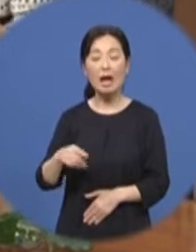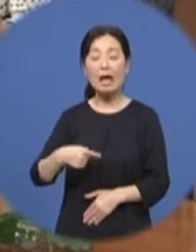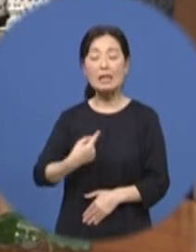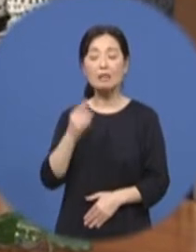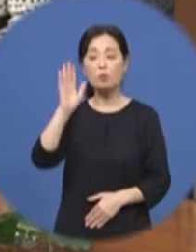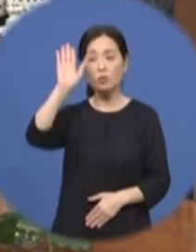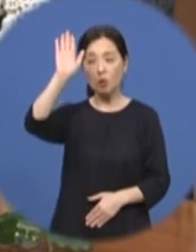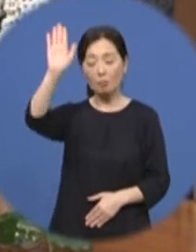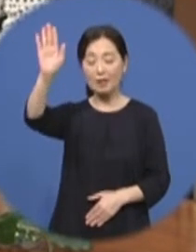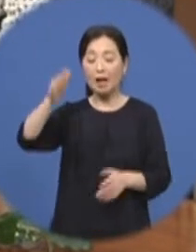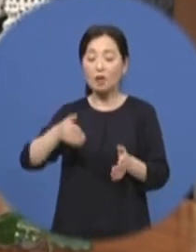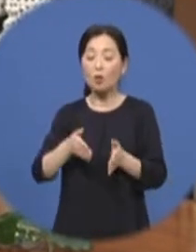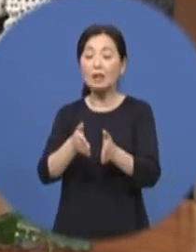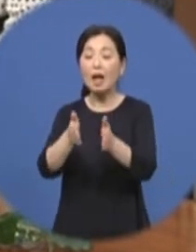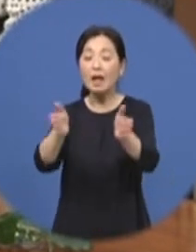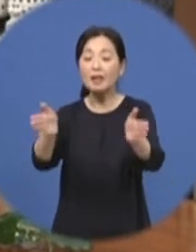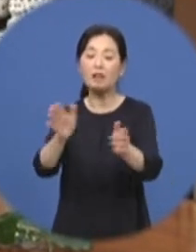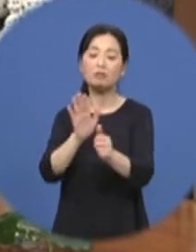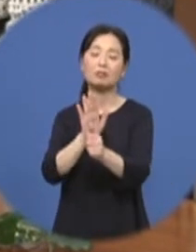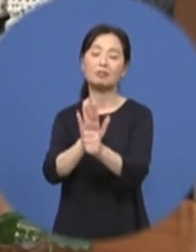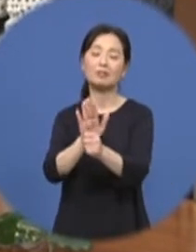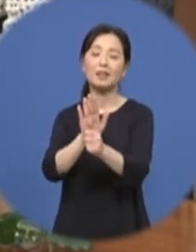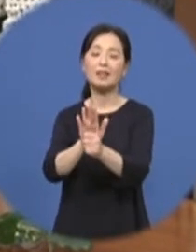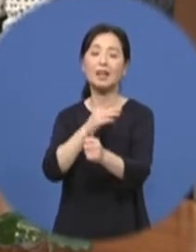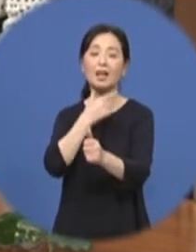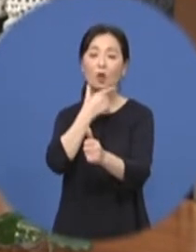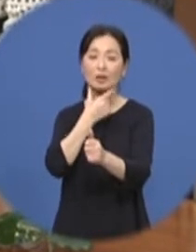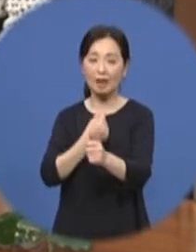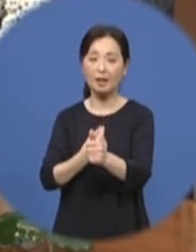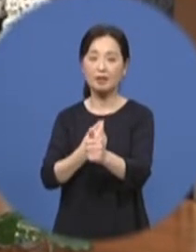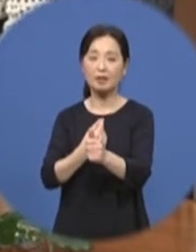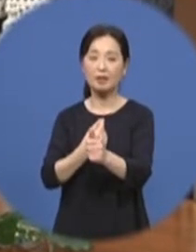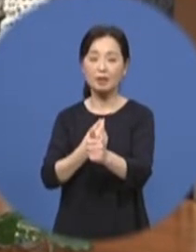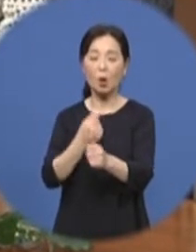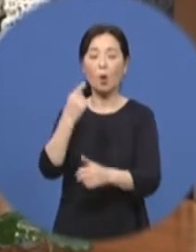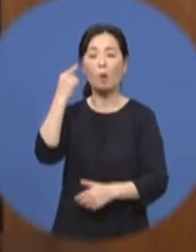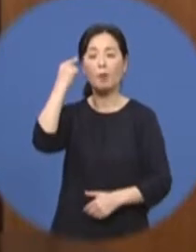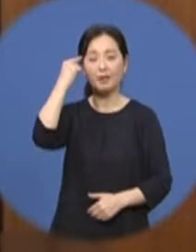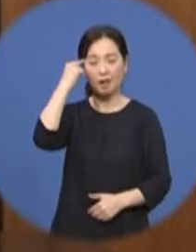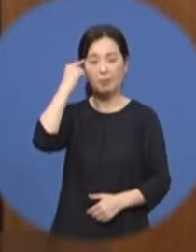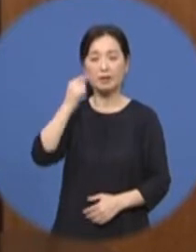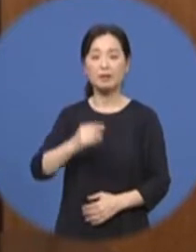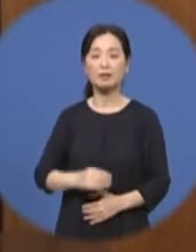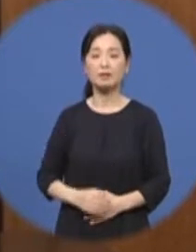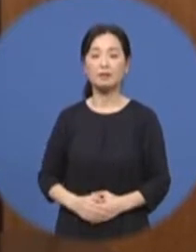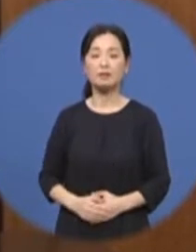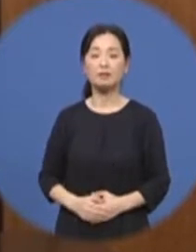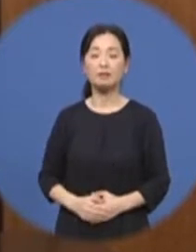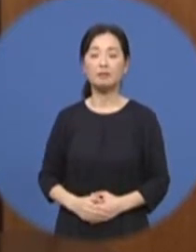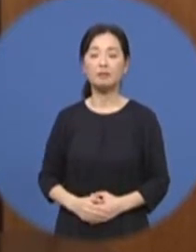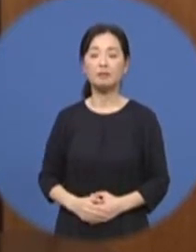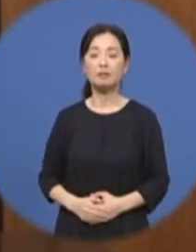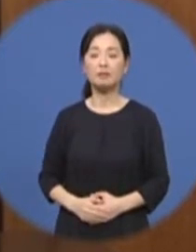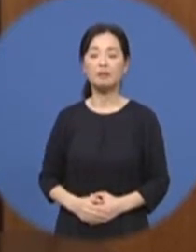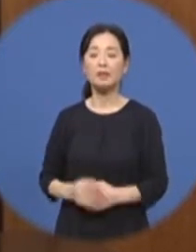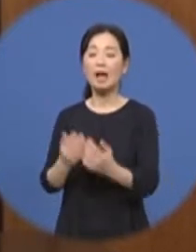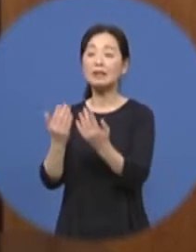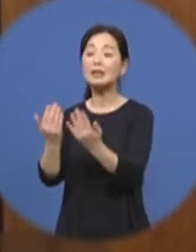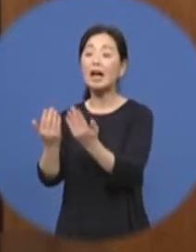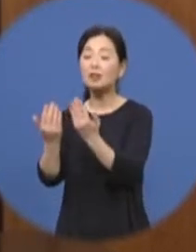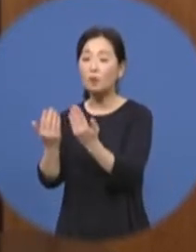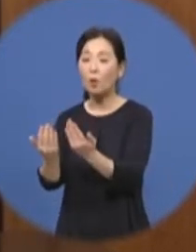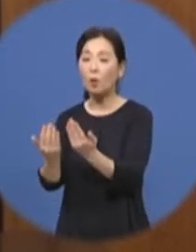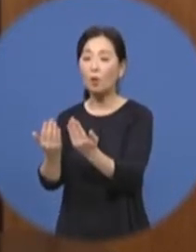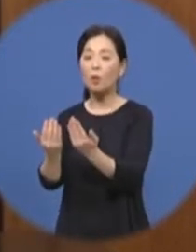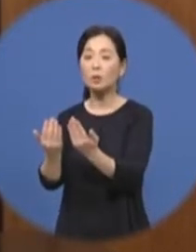り開いていくお手伝いをしたいと、はい、そのようにずっと思っておりまして、で、まあ、学校もそうですし、そ